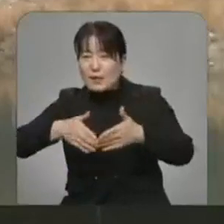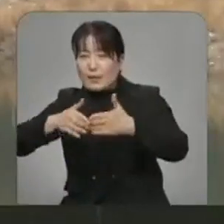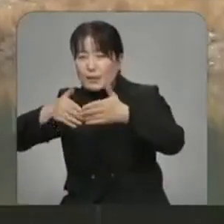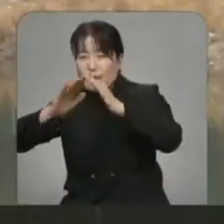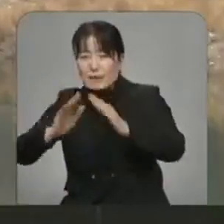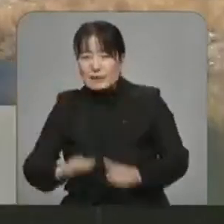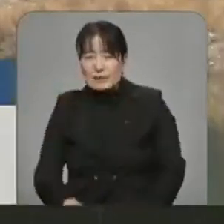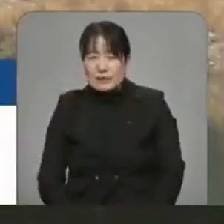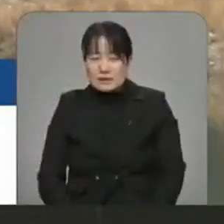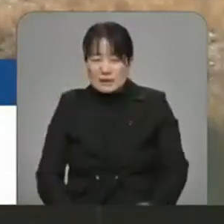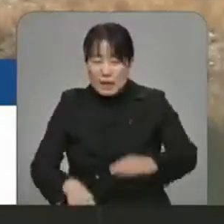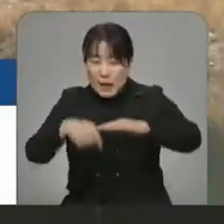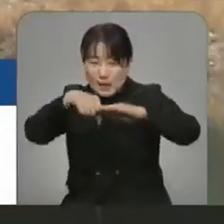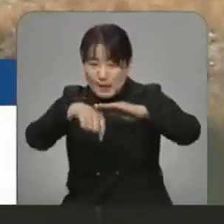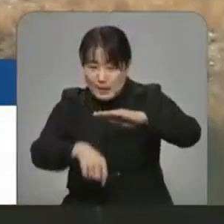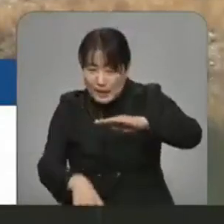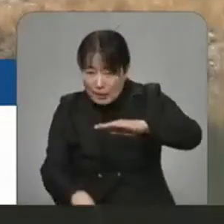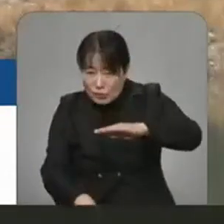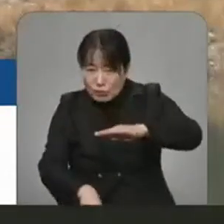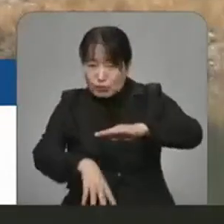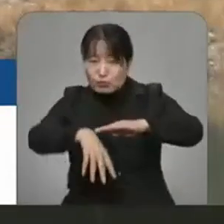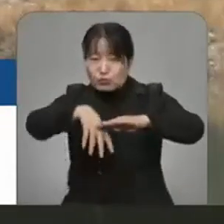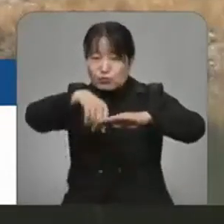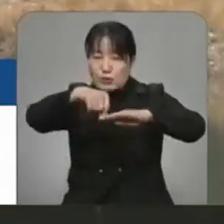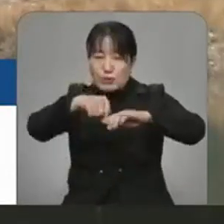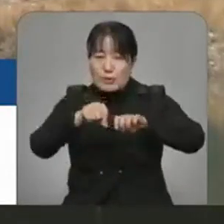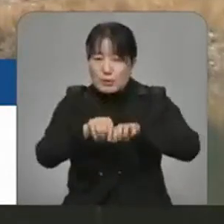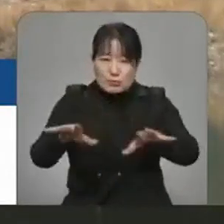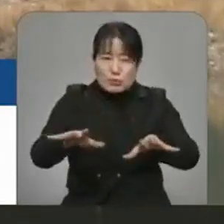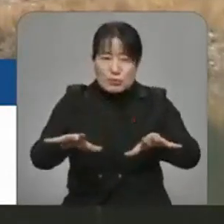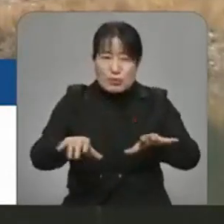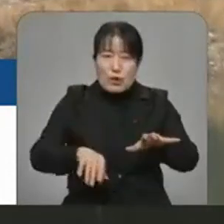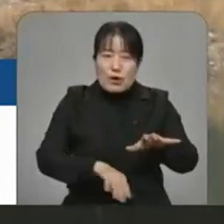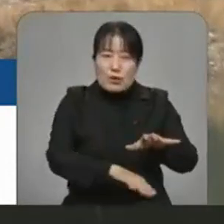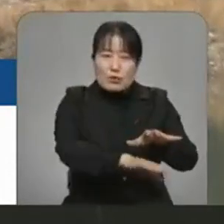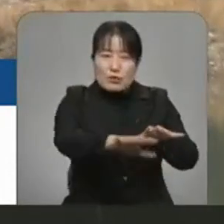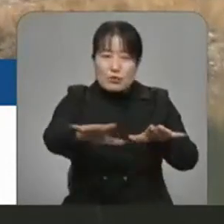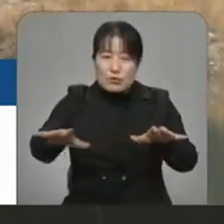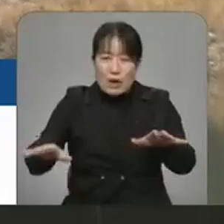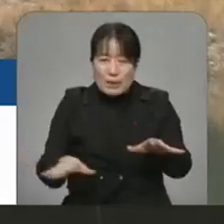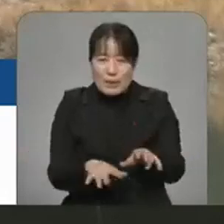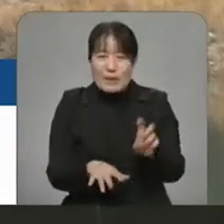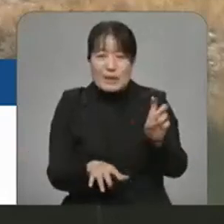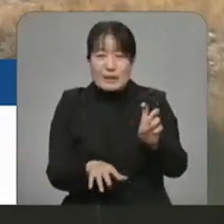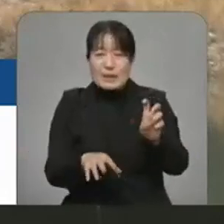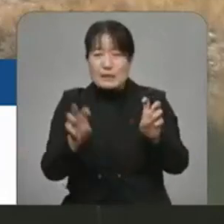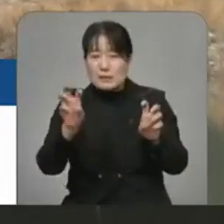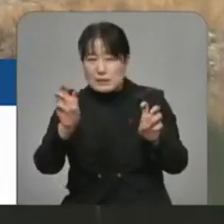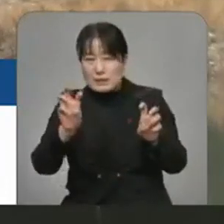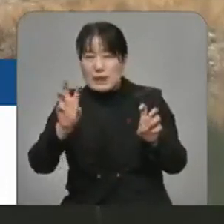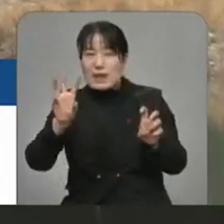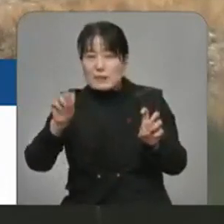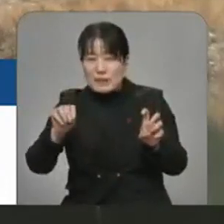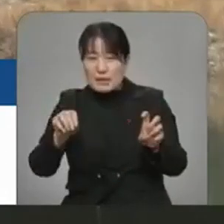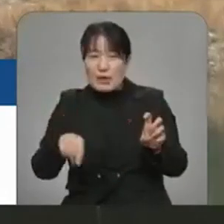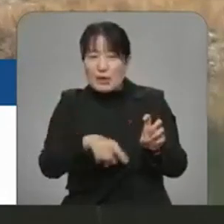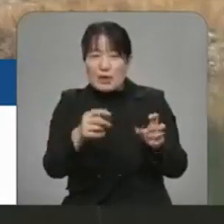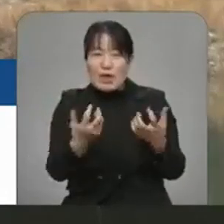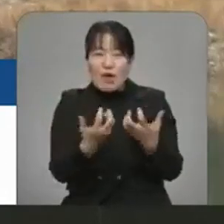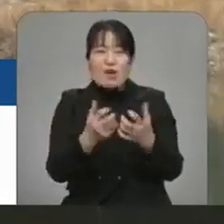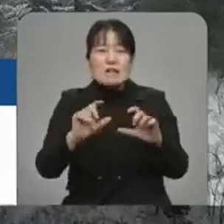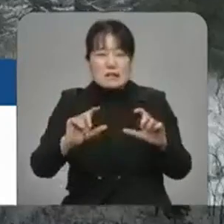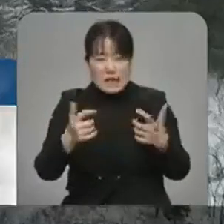물이 끌어올려서 파장을 일으켜서 주변 그 2-30m 반경으로 해서 그 얼지 않도록